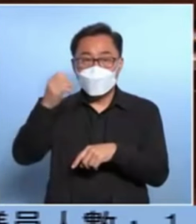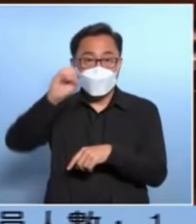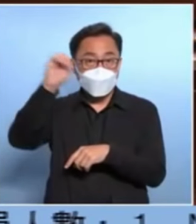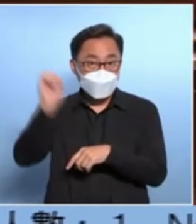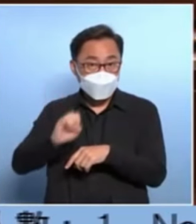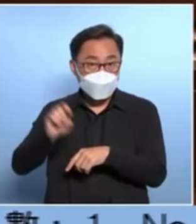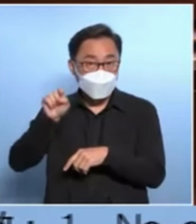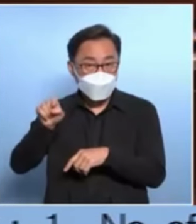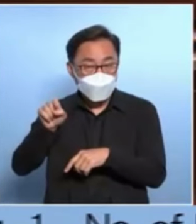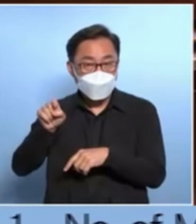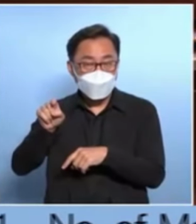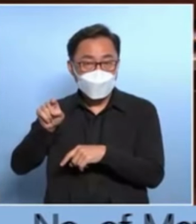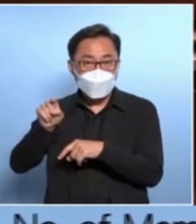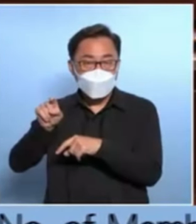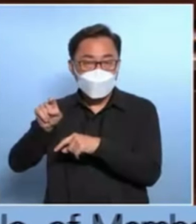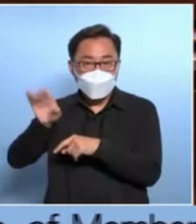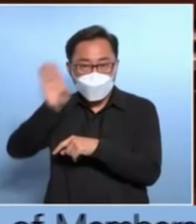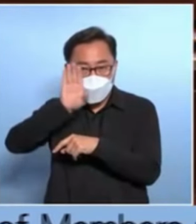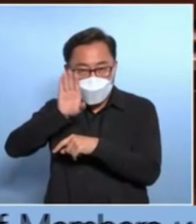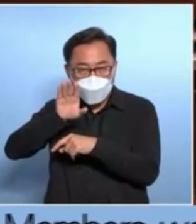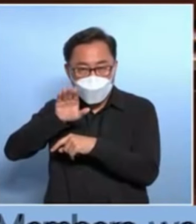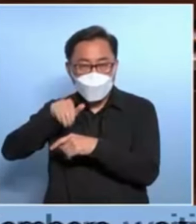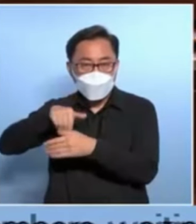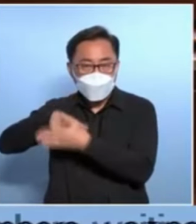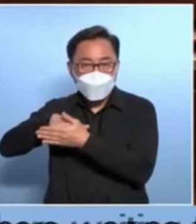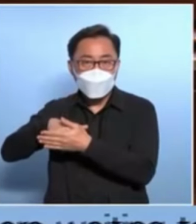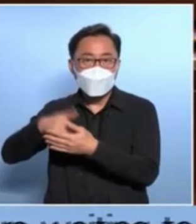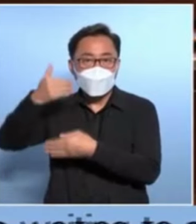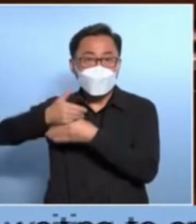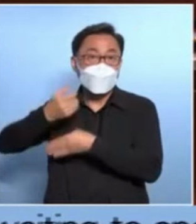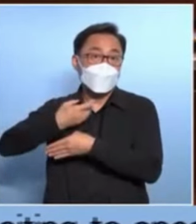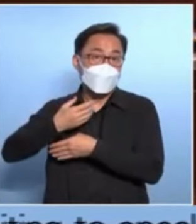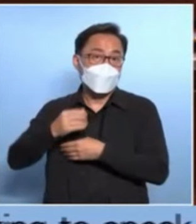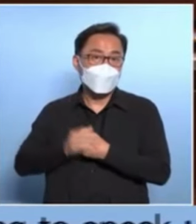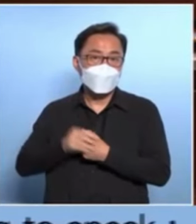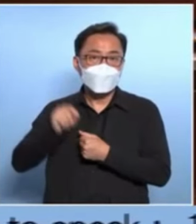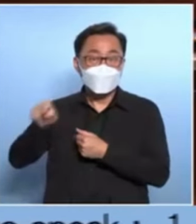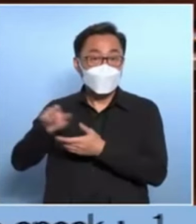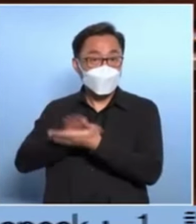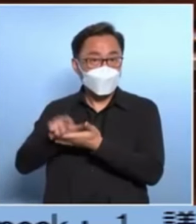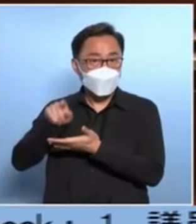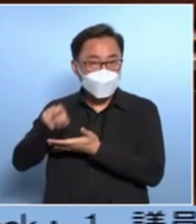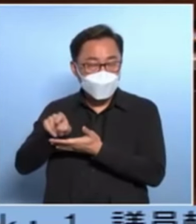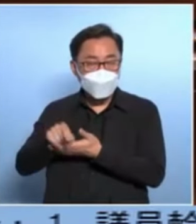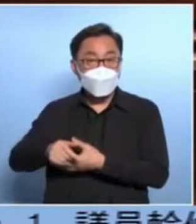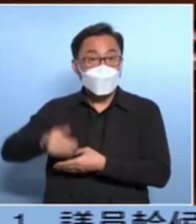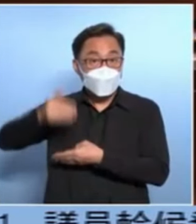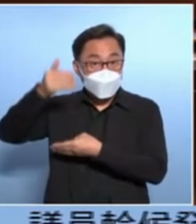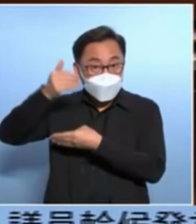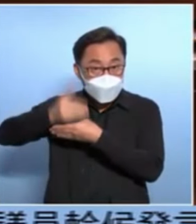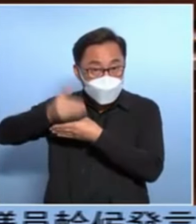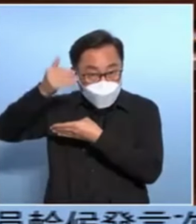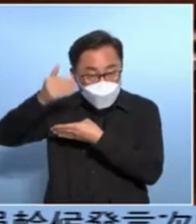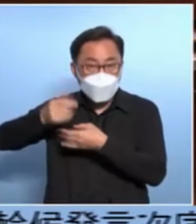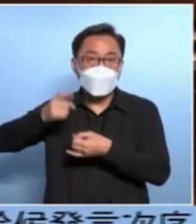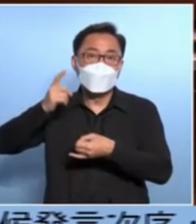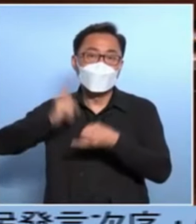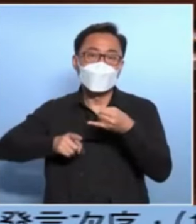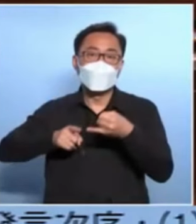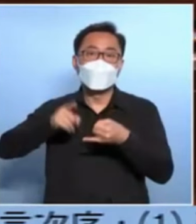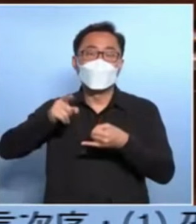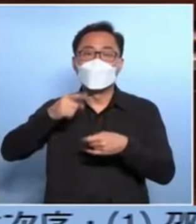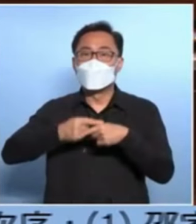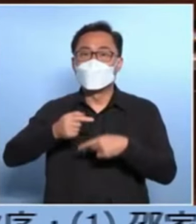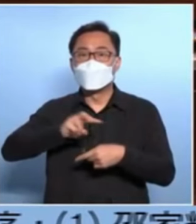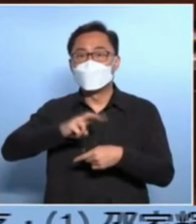呢，其實呢是隱藏的個案，未被發現的個案。通常呢，一些個案呢被發現的時候呢，都已經是非常之嚴重的